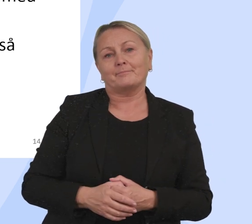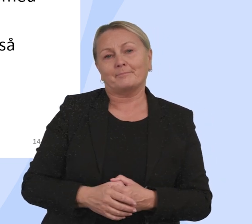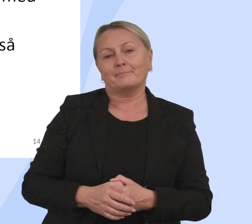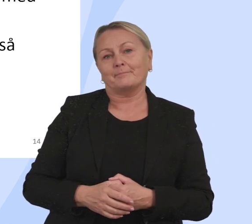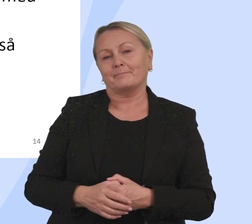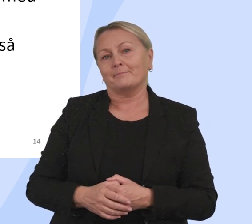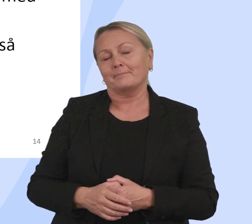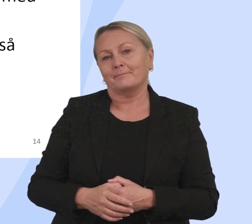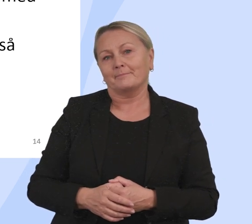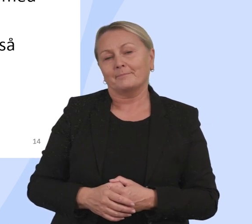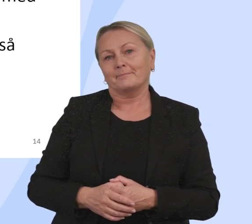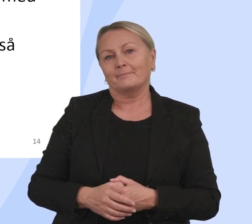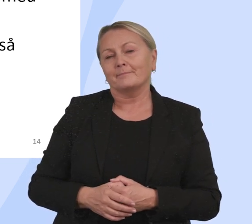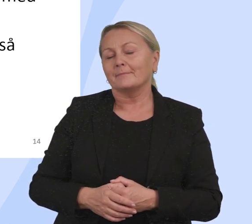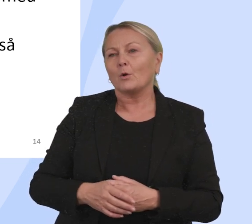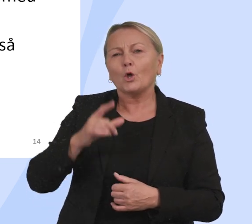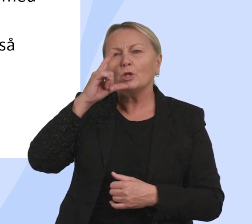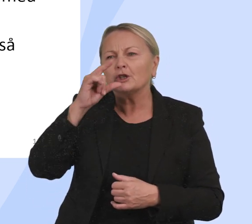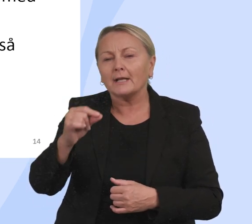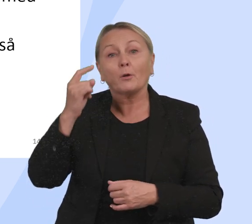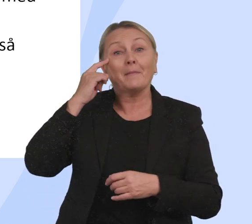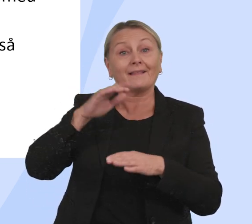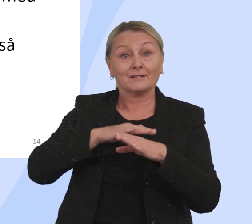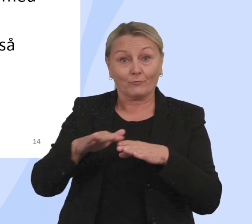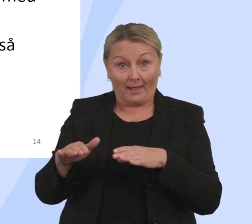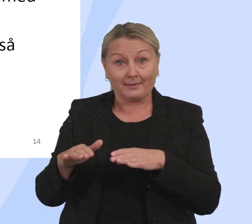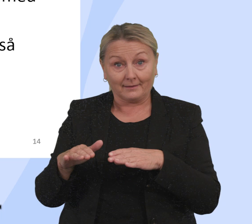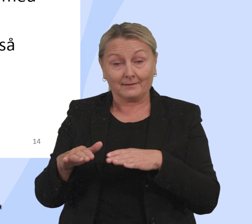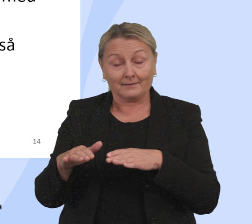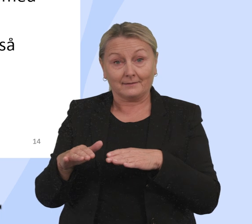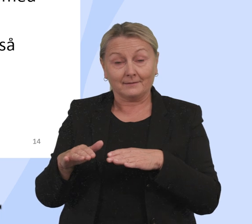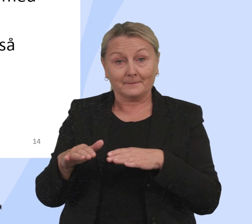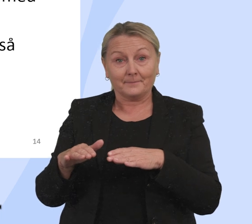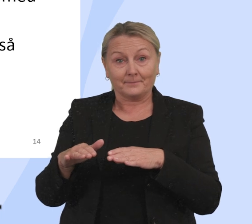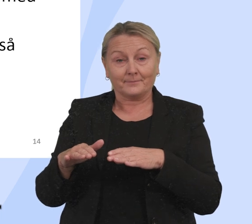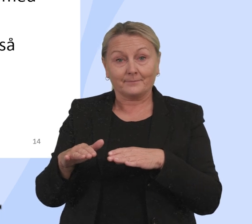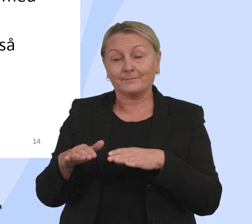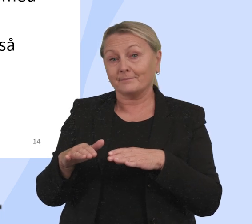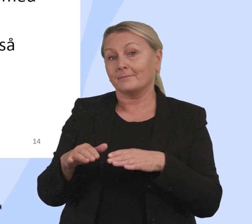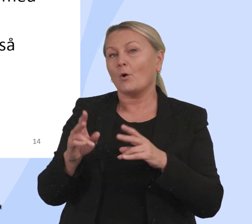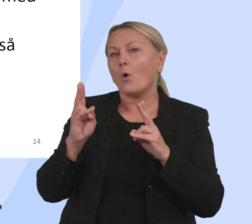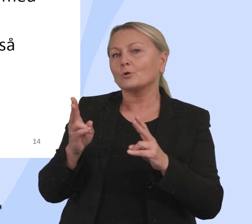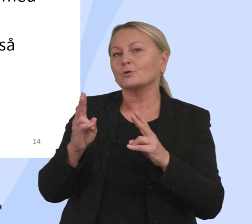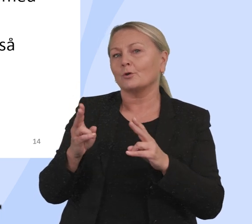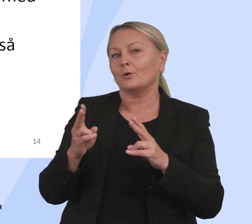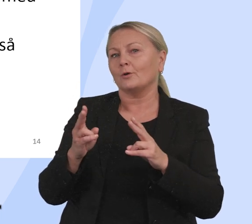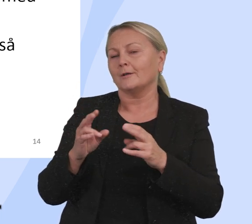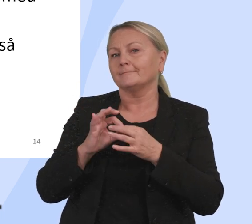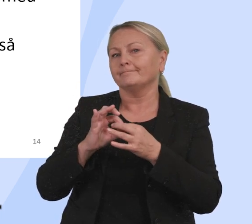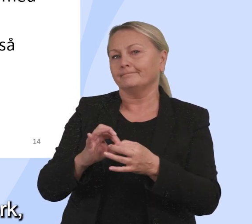Og så den der nysgerrighed og meningsfuldhed, det er også den, der ligger inden for begrebet